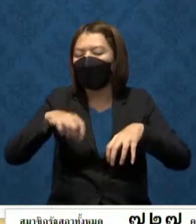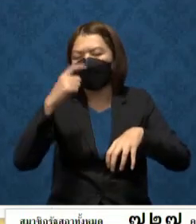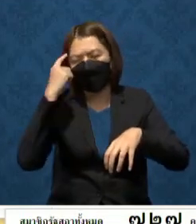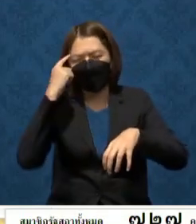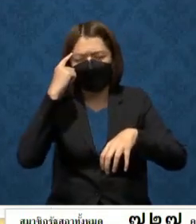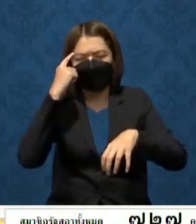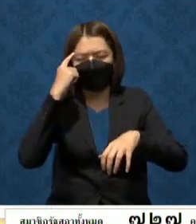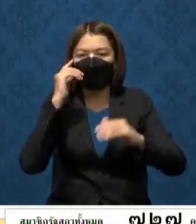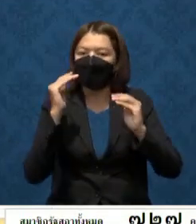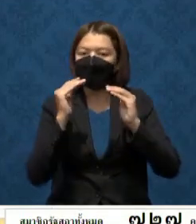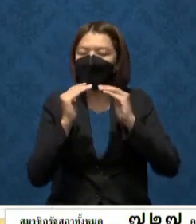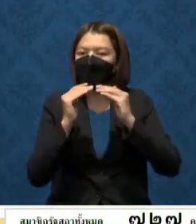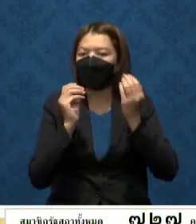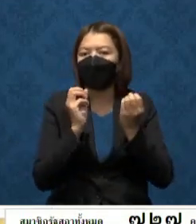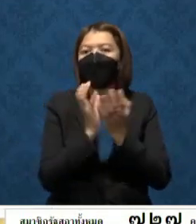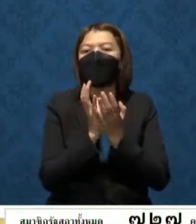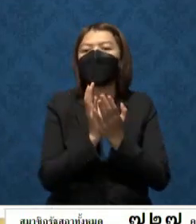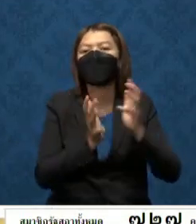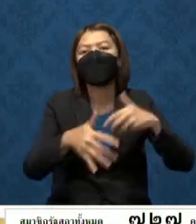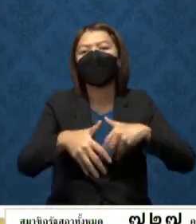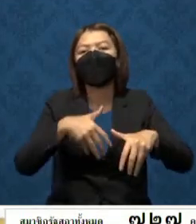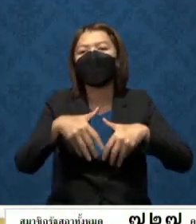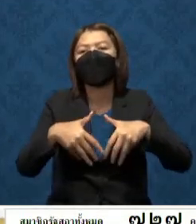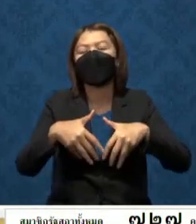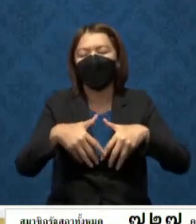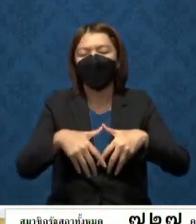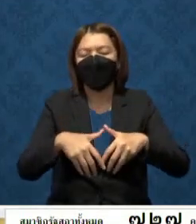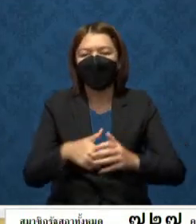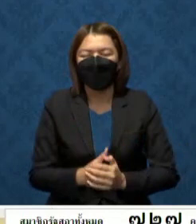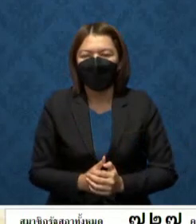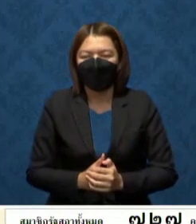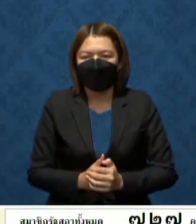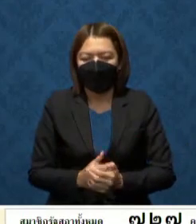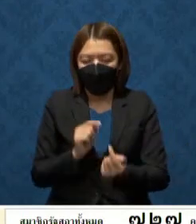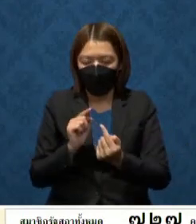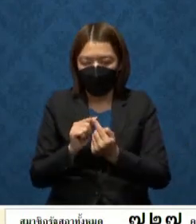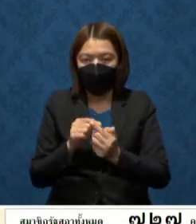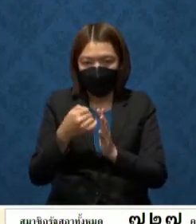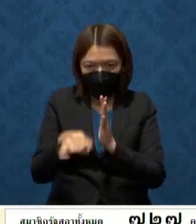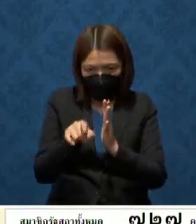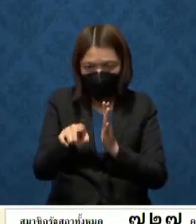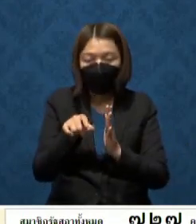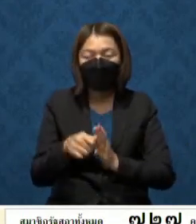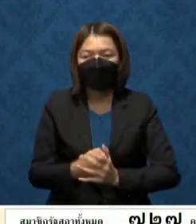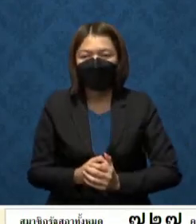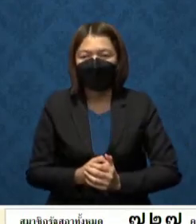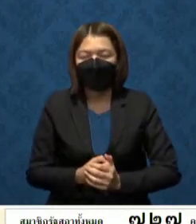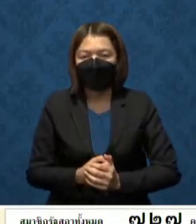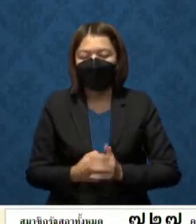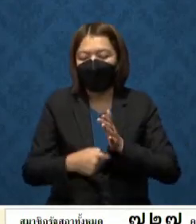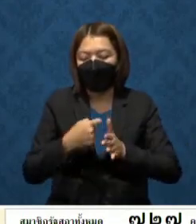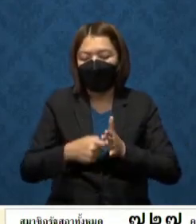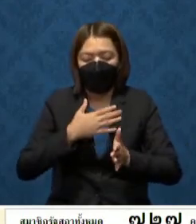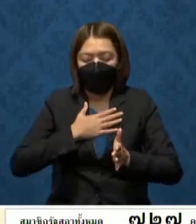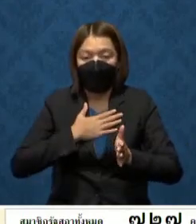และทพถึicionของพี่น้ประชาชนที่แ็ผู้มส่วเกี่วข้างในค์ดีความต...ต่...่างโดยเหตุผล